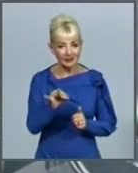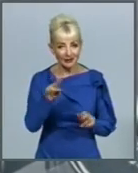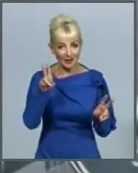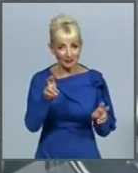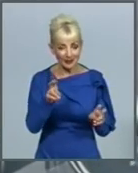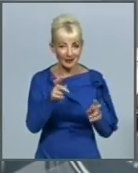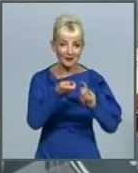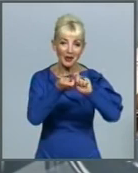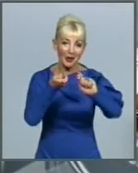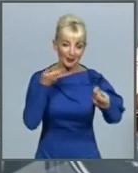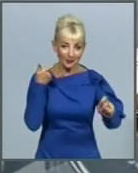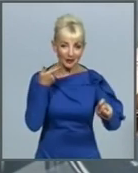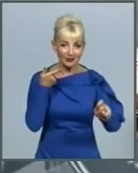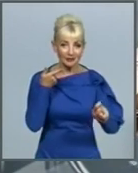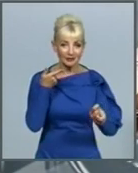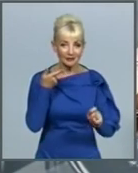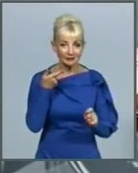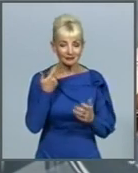лук, наверное,